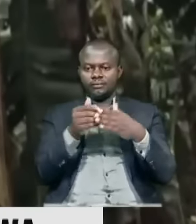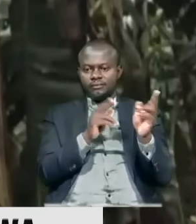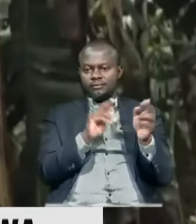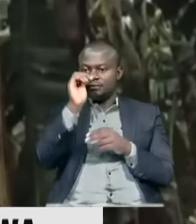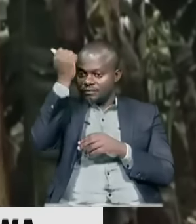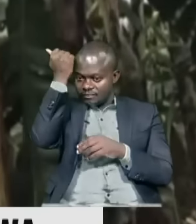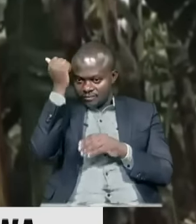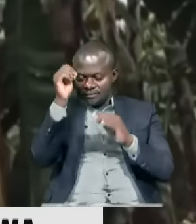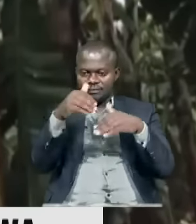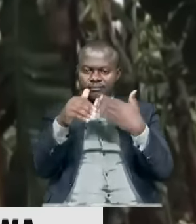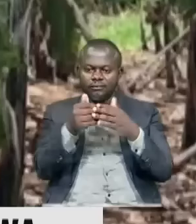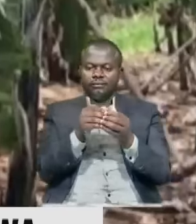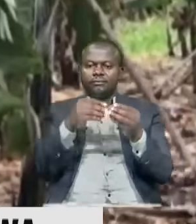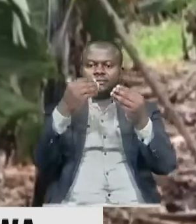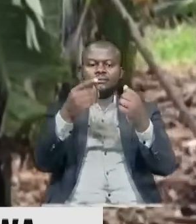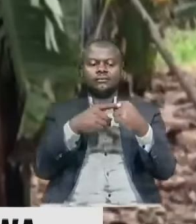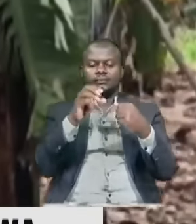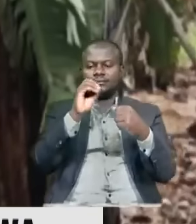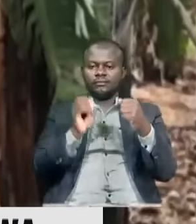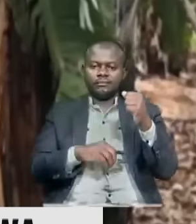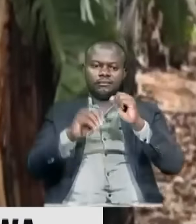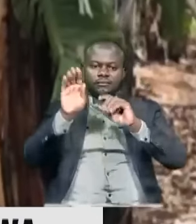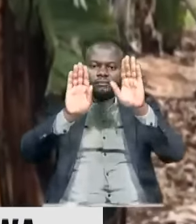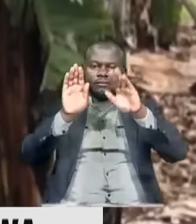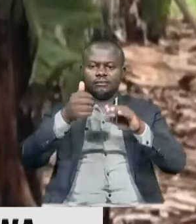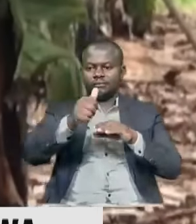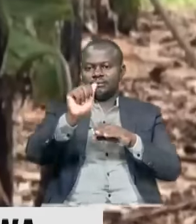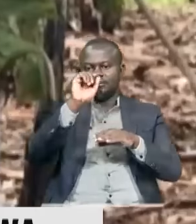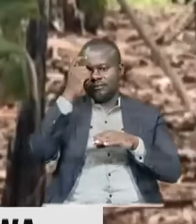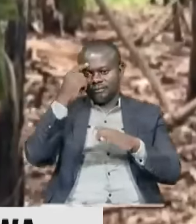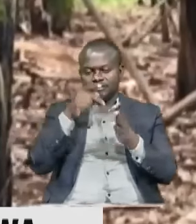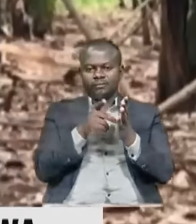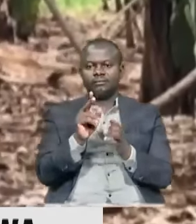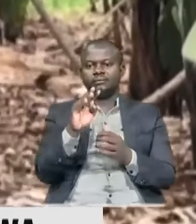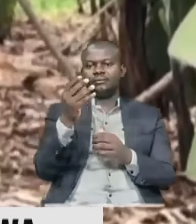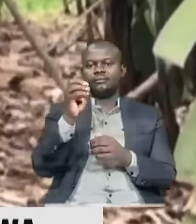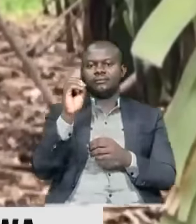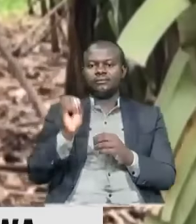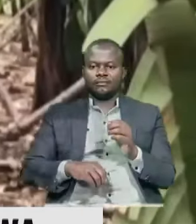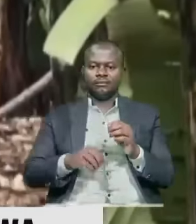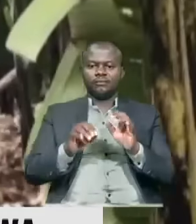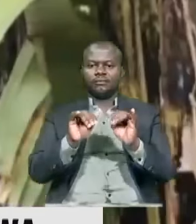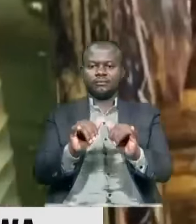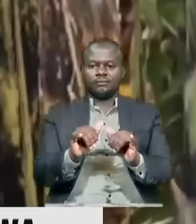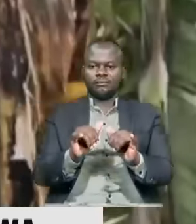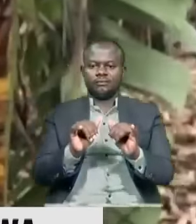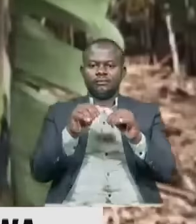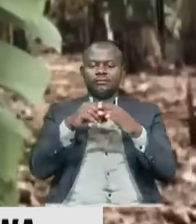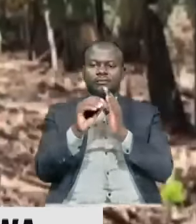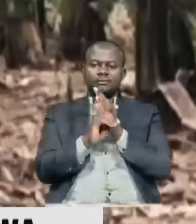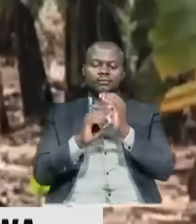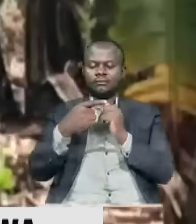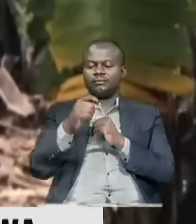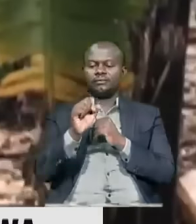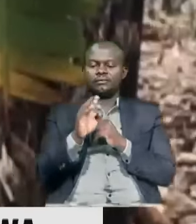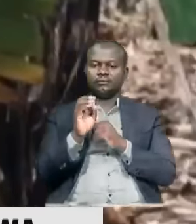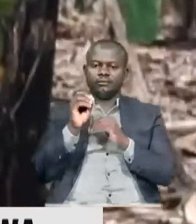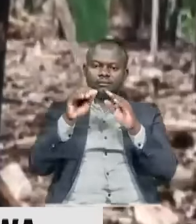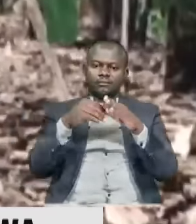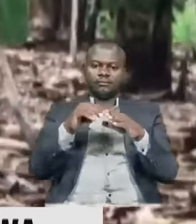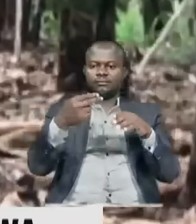byishingirwa, umuhinzi yatanga 60% nk'uruhare rwe, naho Leta ikamwishyurira 40% asigaye. Tugarutse mu karere ka Gatsibo, urutoki ruhingwa